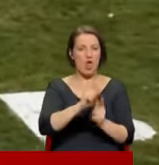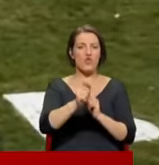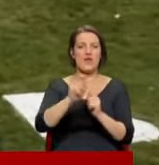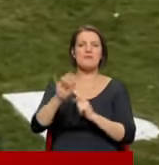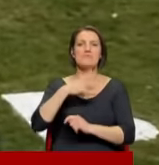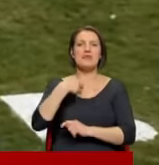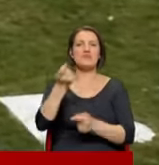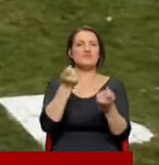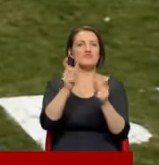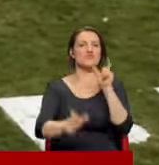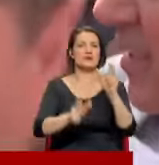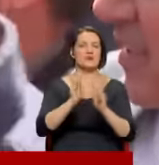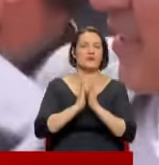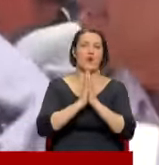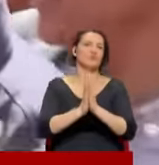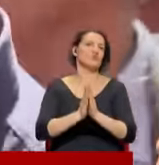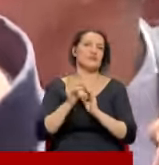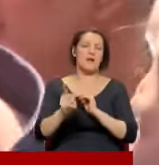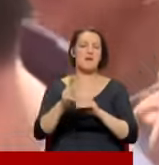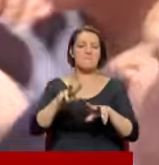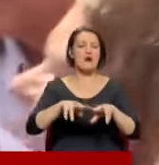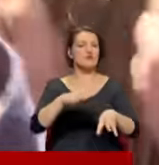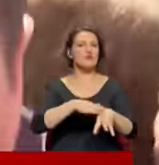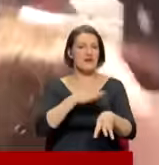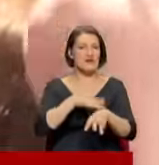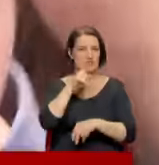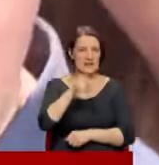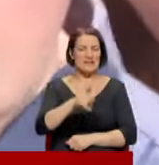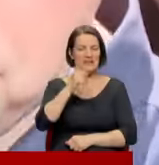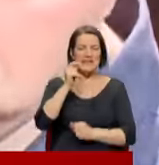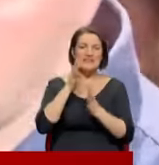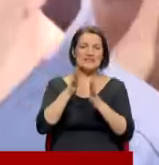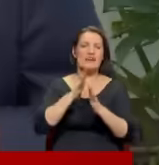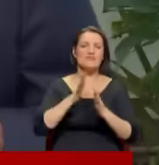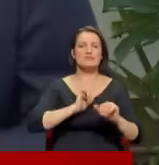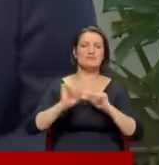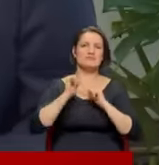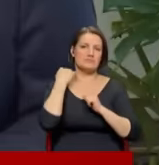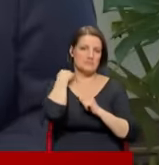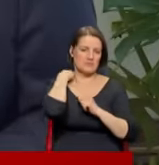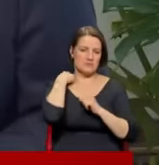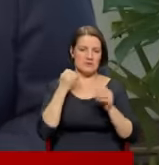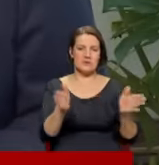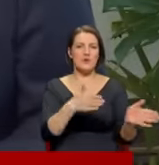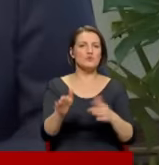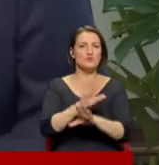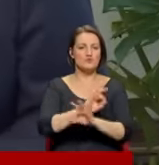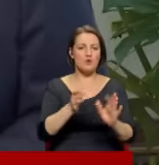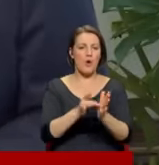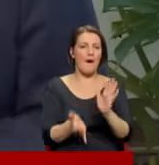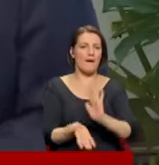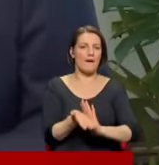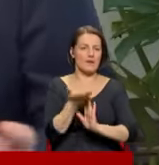ödeyemediği belediye çalışanlarından özür diledi. Mansur Yavaş'tansa israf tepkisi yükseldi. Yolsuzluk ve israf ortadan